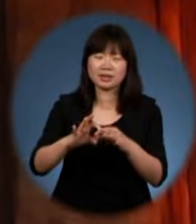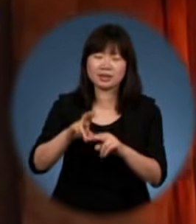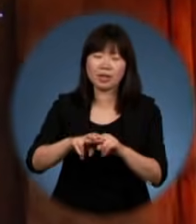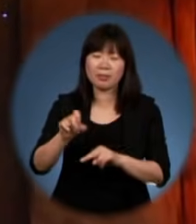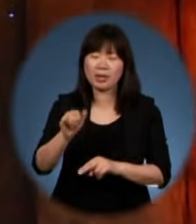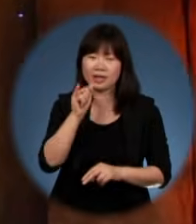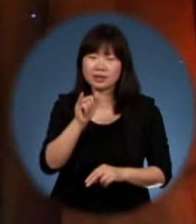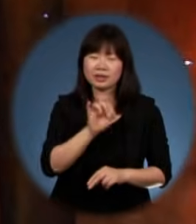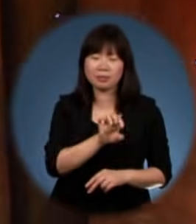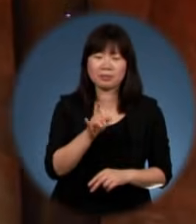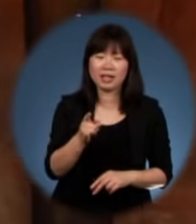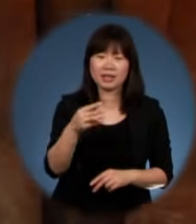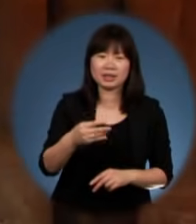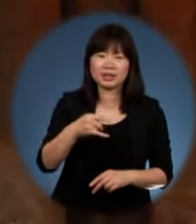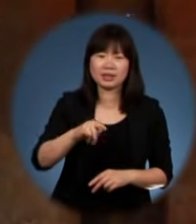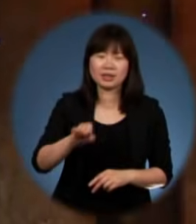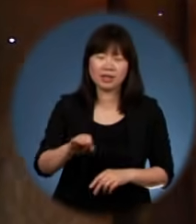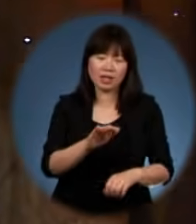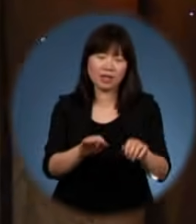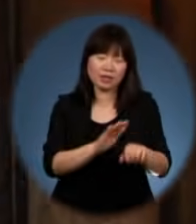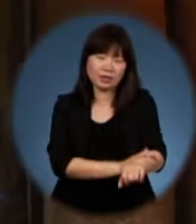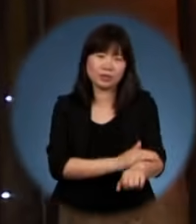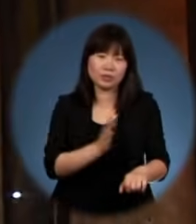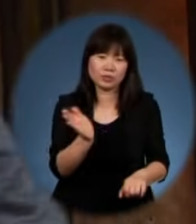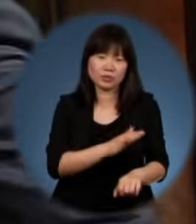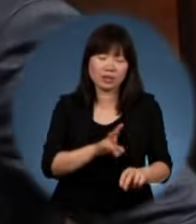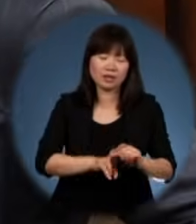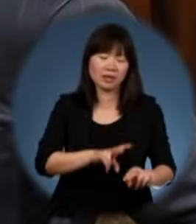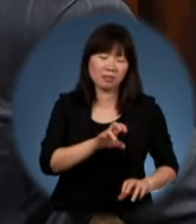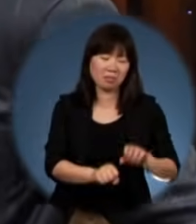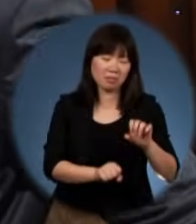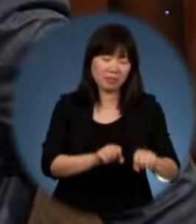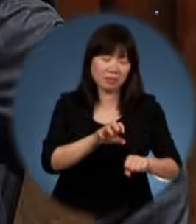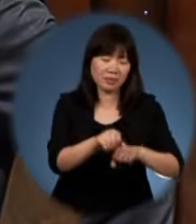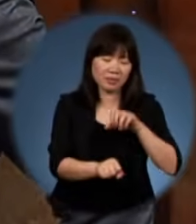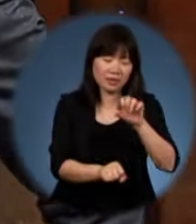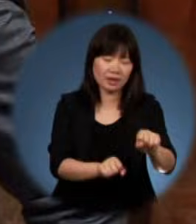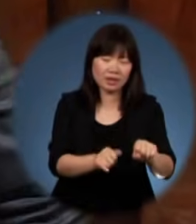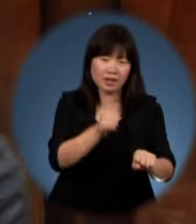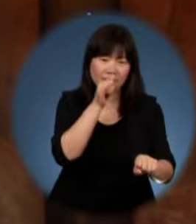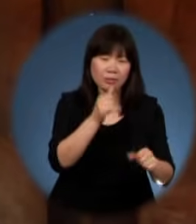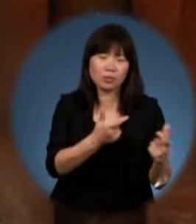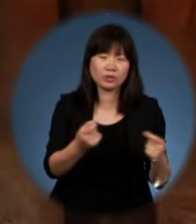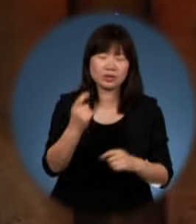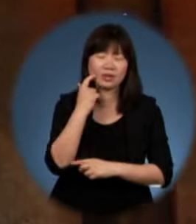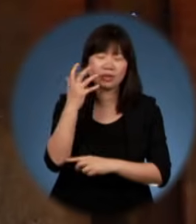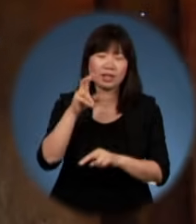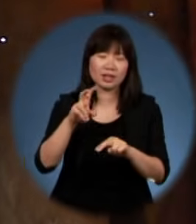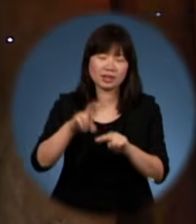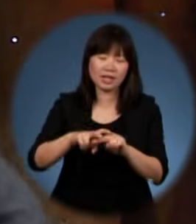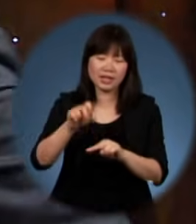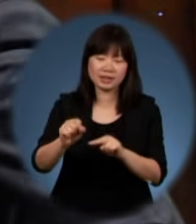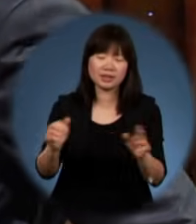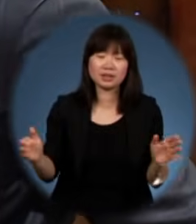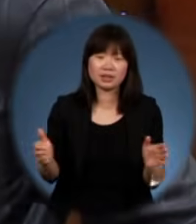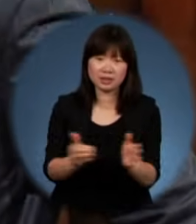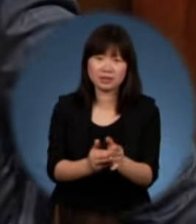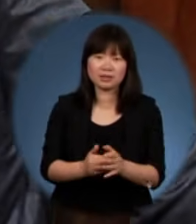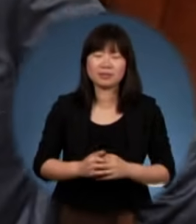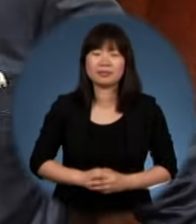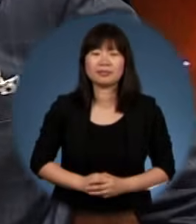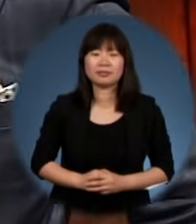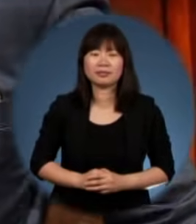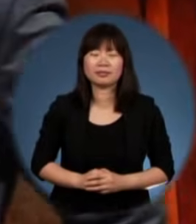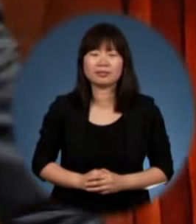페르시아의 왼쪽 부분부터 서서히 점령에 들어갑니다 모든 영광을 찾아 게 되죠 그때